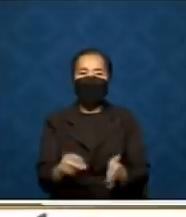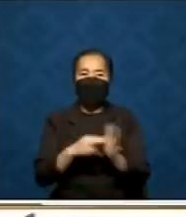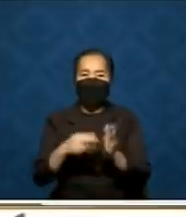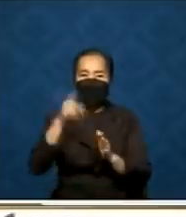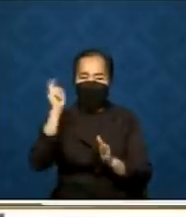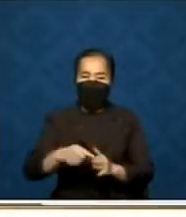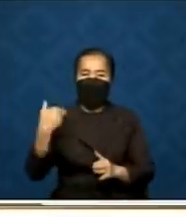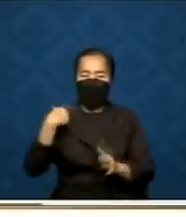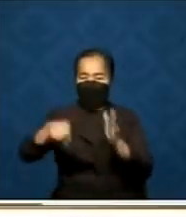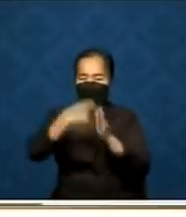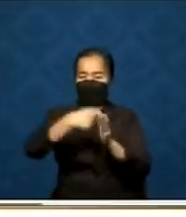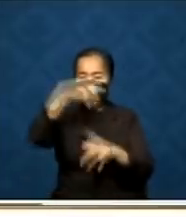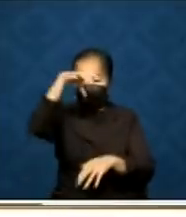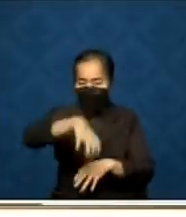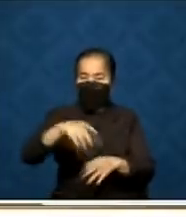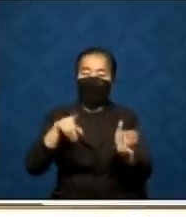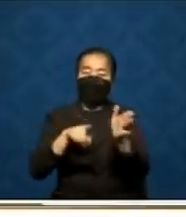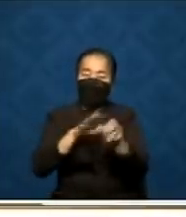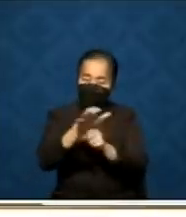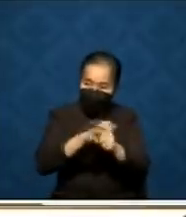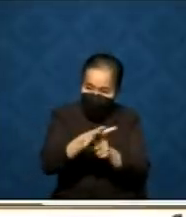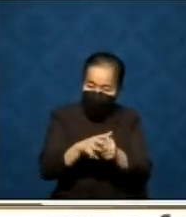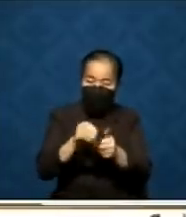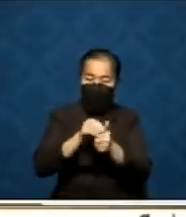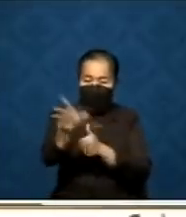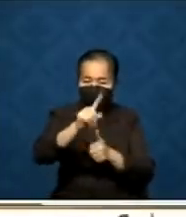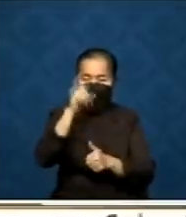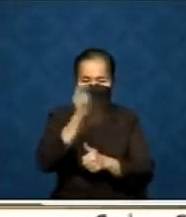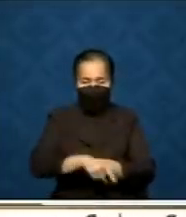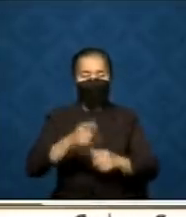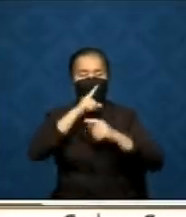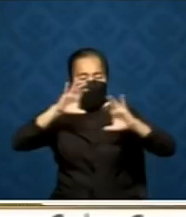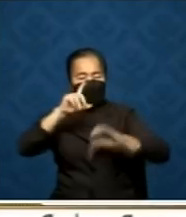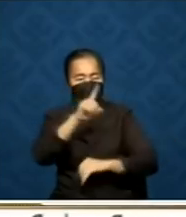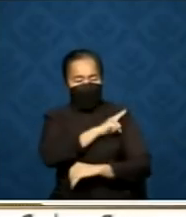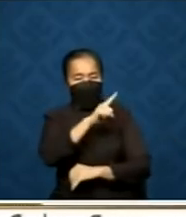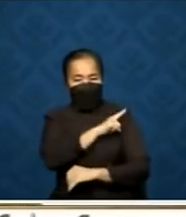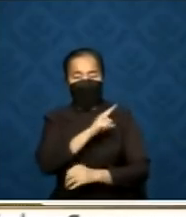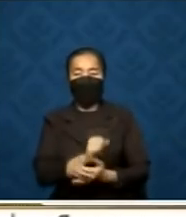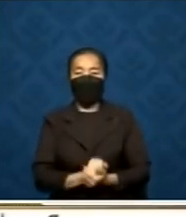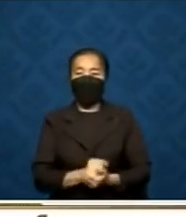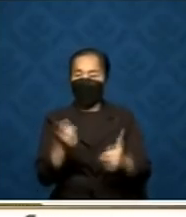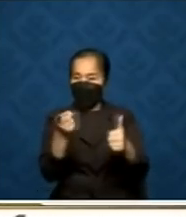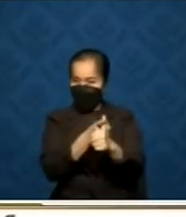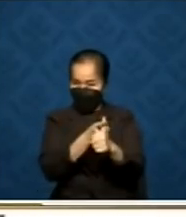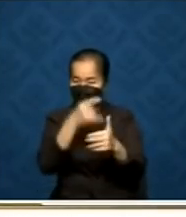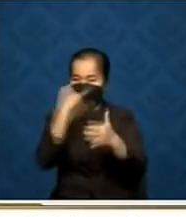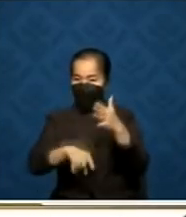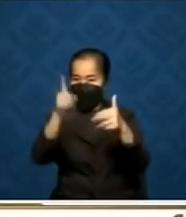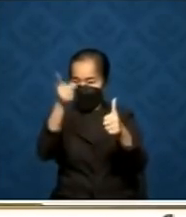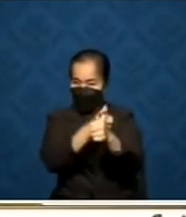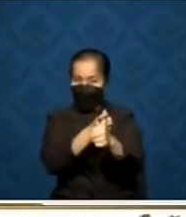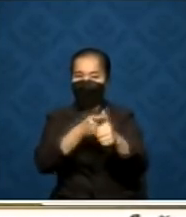เป็นต้นเหตุของเชื้อคุณต้องแสดงสปิริตรับผิดชอบขั้นตอนที่หนึ่งที่